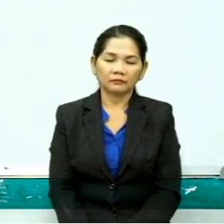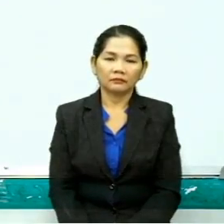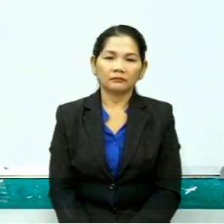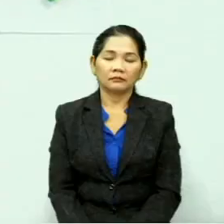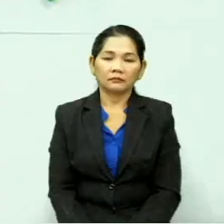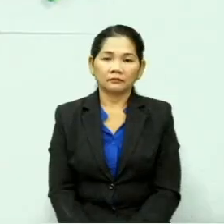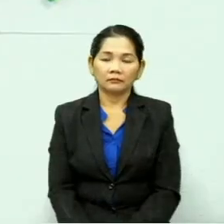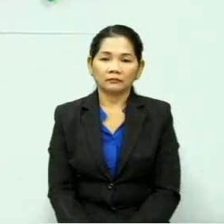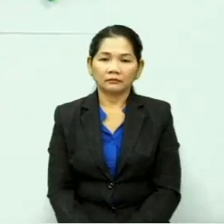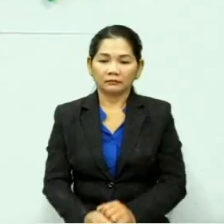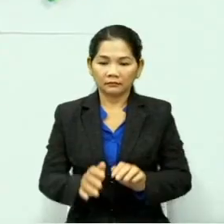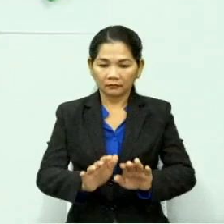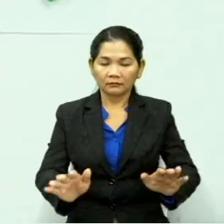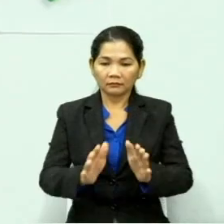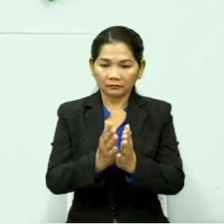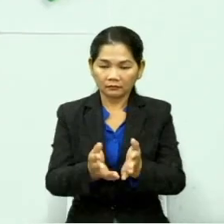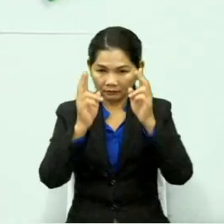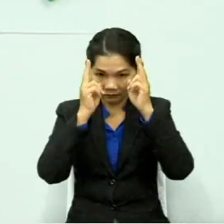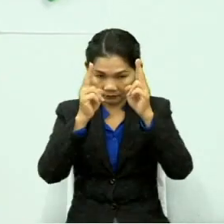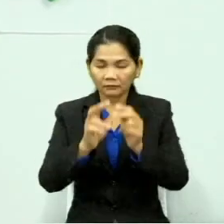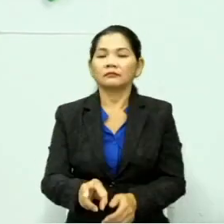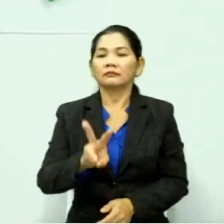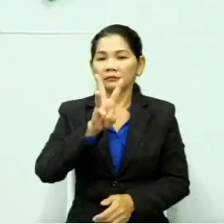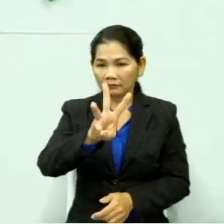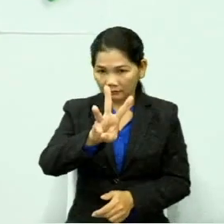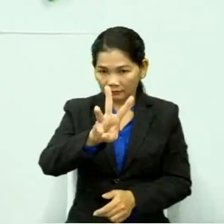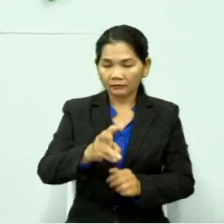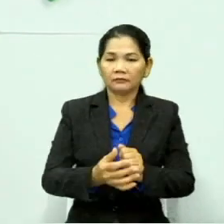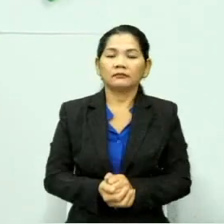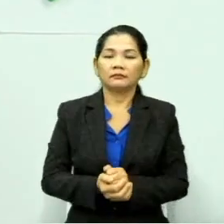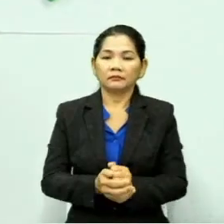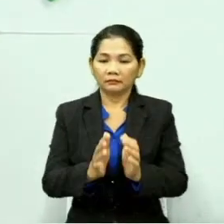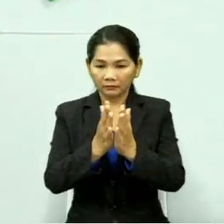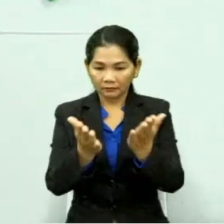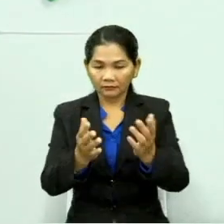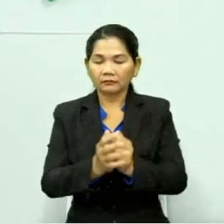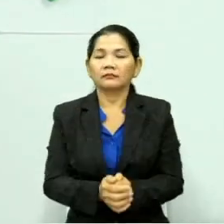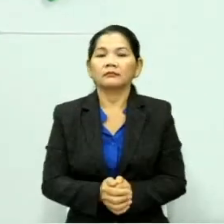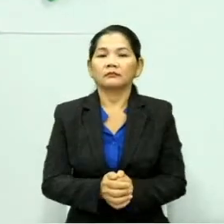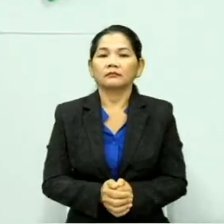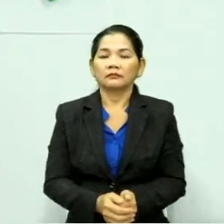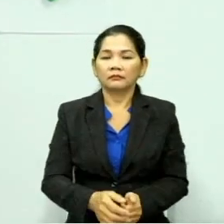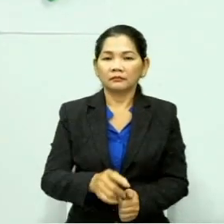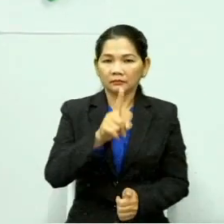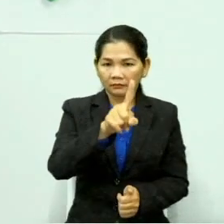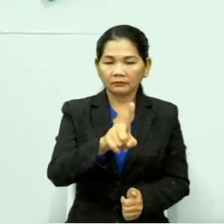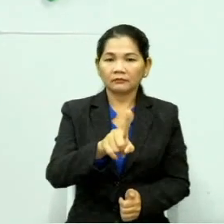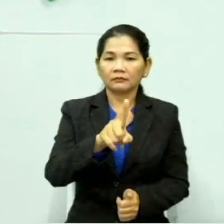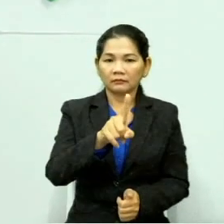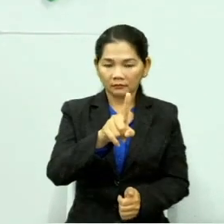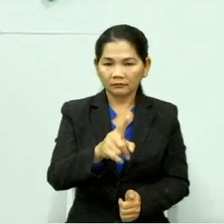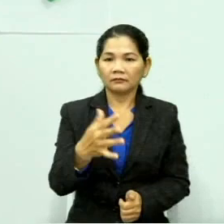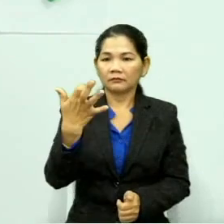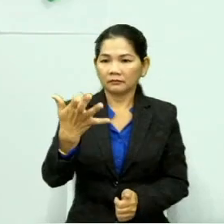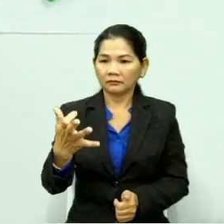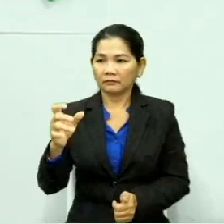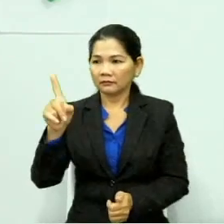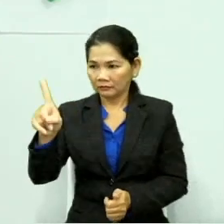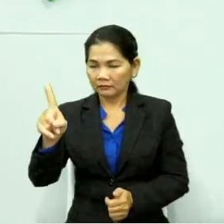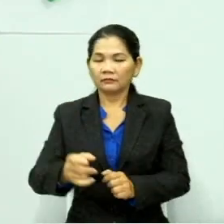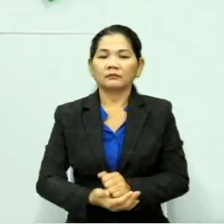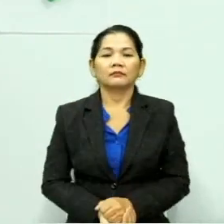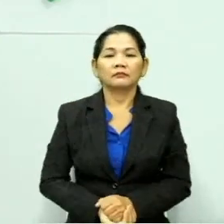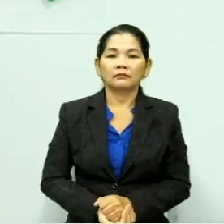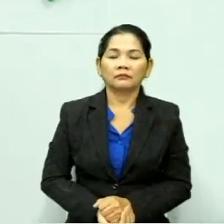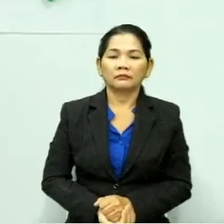chàng chẳng xong rập con này miền sập hơi sắc sang cô thạ thị bấy nè con chà con ai bạc nơi tầm po tí chà mùi rối bài sập mùi